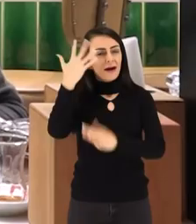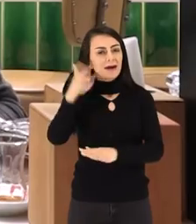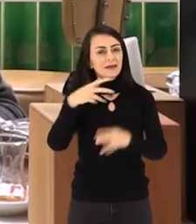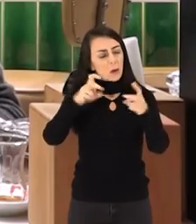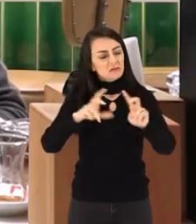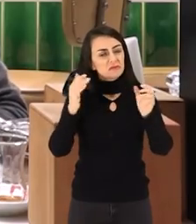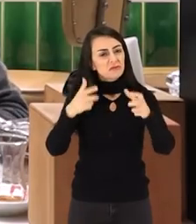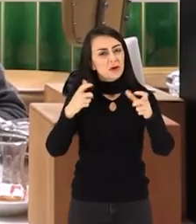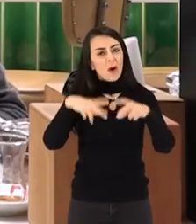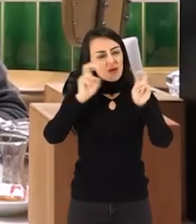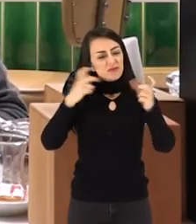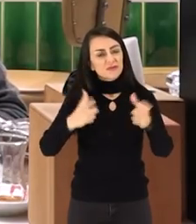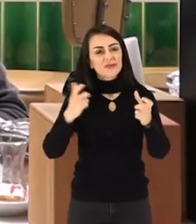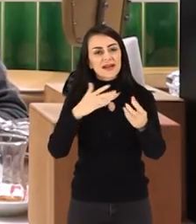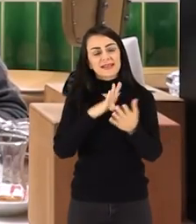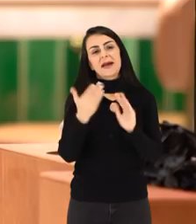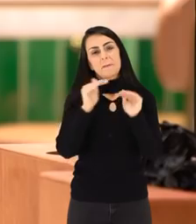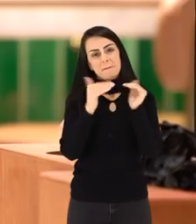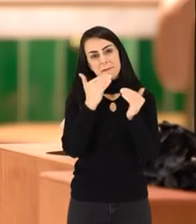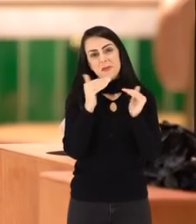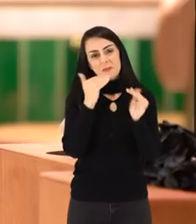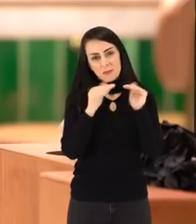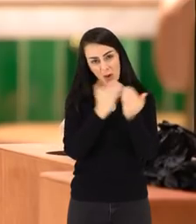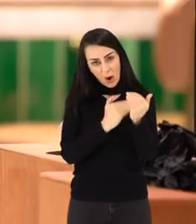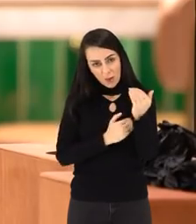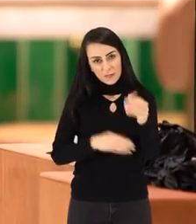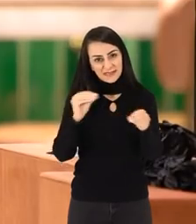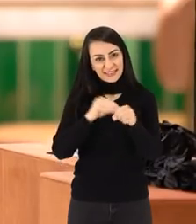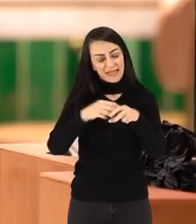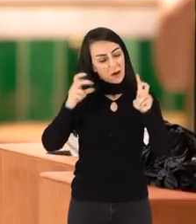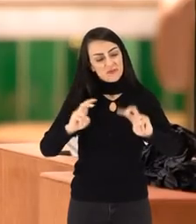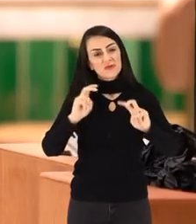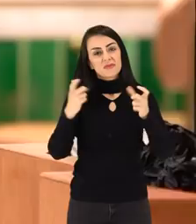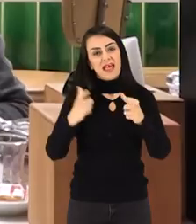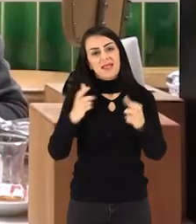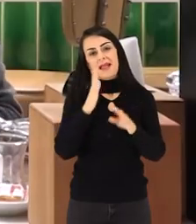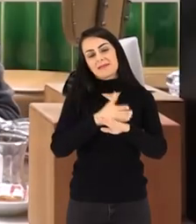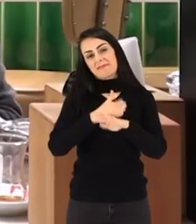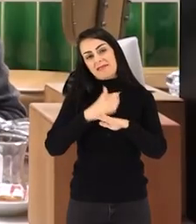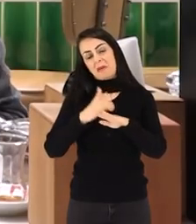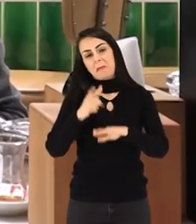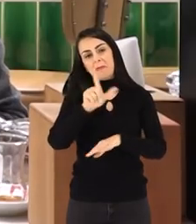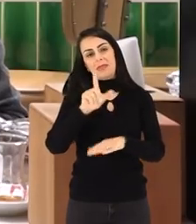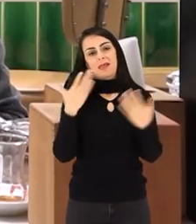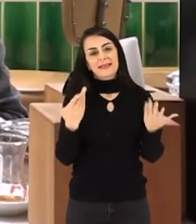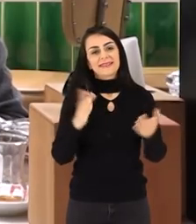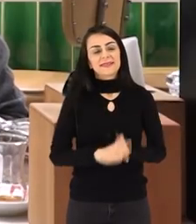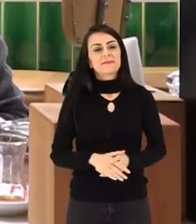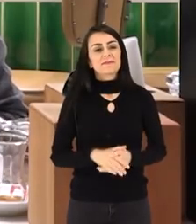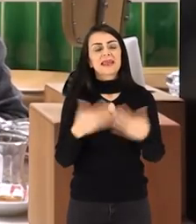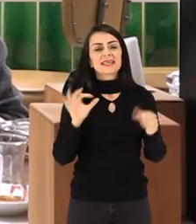Olmuyor. Oturdum, oturdum. Oturduğumuz yerden kesiyoruz. Oturdum. Maalesef programımızın konsepti gereği oturduğumuz yerden kesiyoruz.